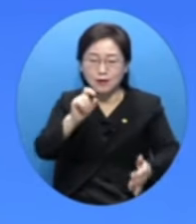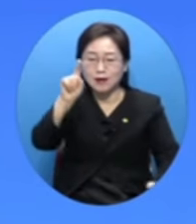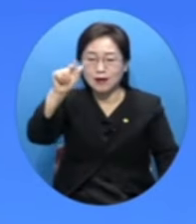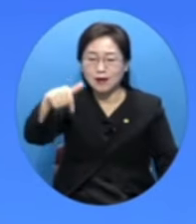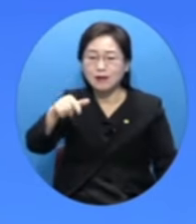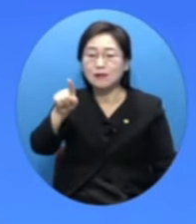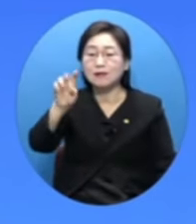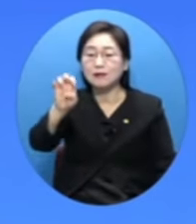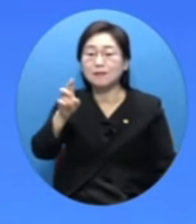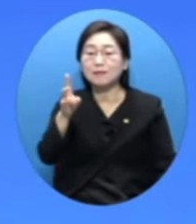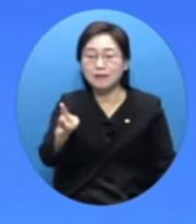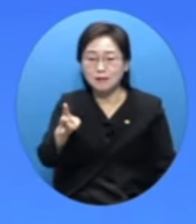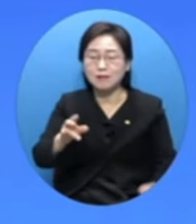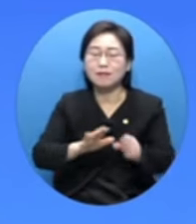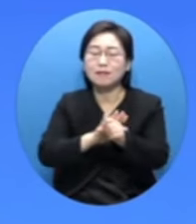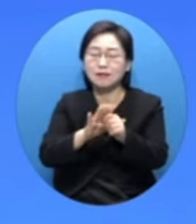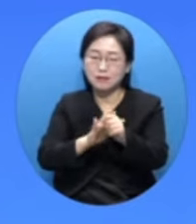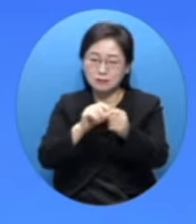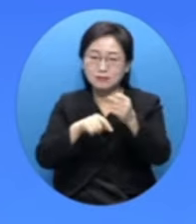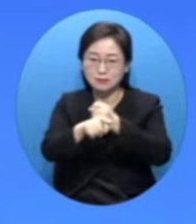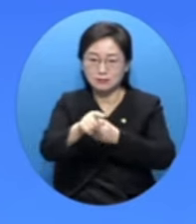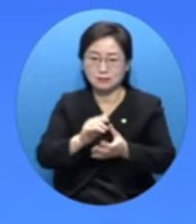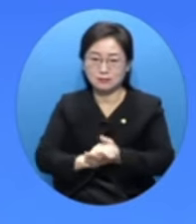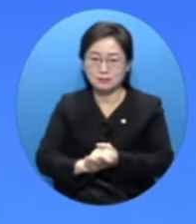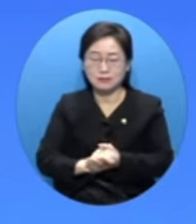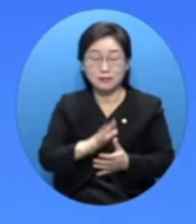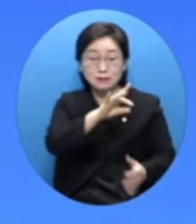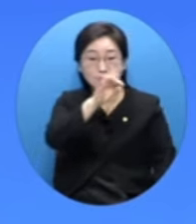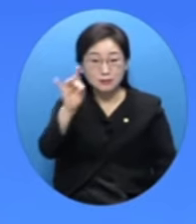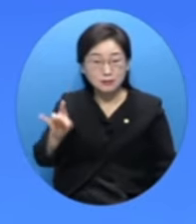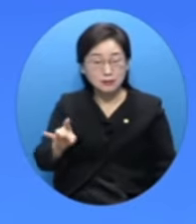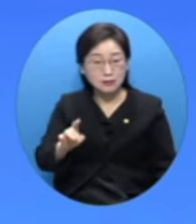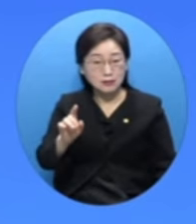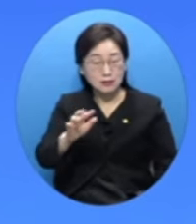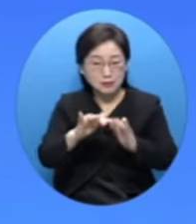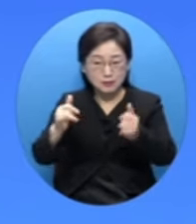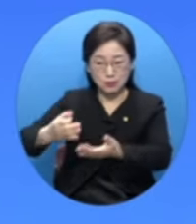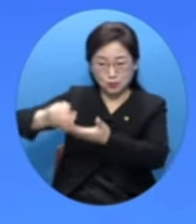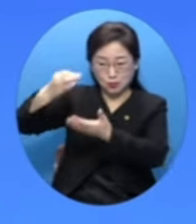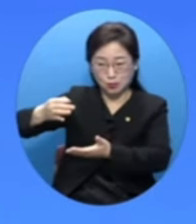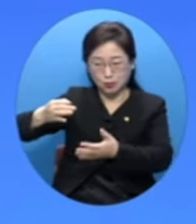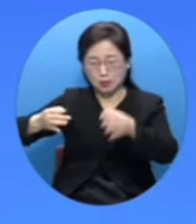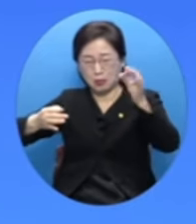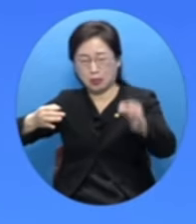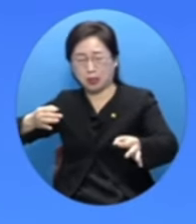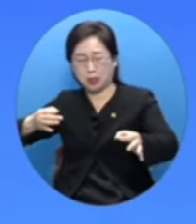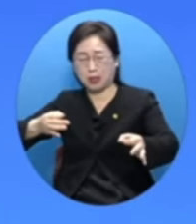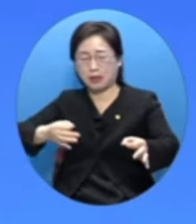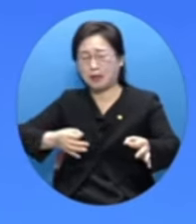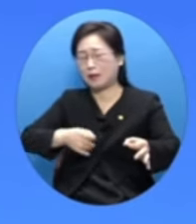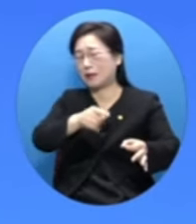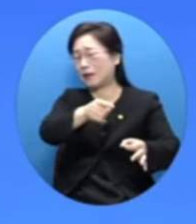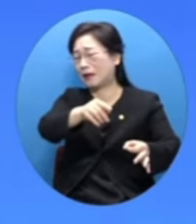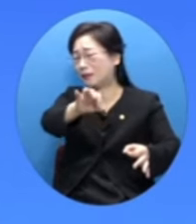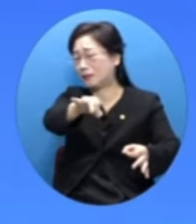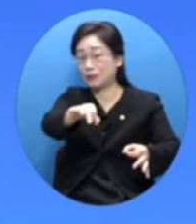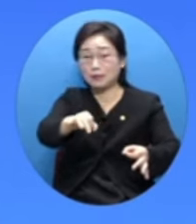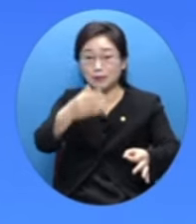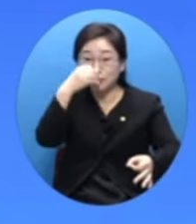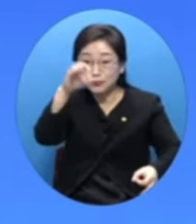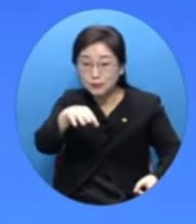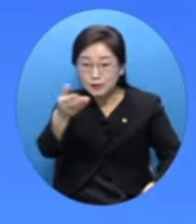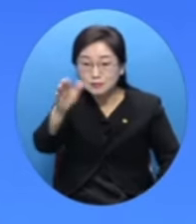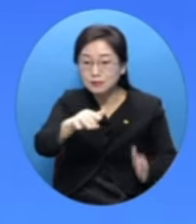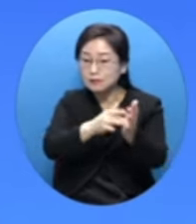예수님의 사랑인 것입니다. 때때로 가진 사람들은 갖지 못한 사람들을 차별하고 무시합니다. 그러나 우리 주님은 그